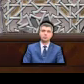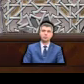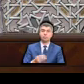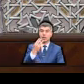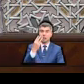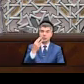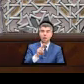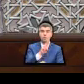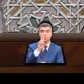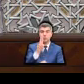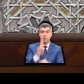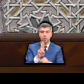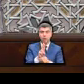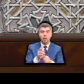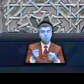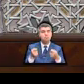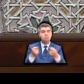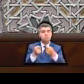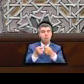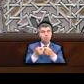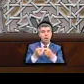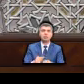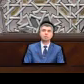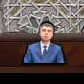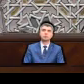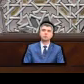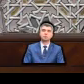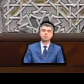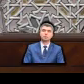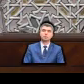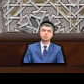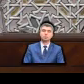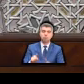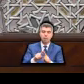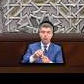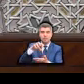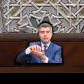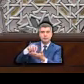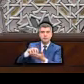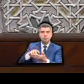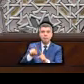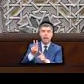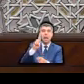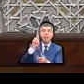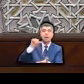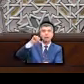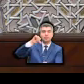ثلاثة أسئلة تتميز بوحدة الموضوع ويتعلق الأمر بالتمركز الإداري،